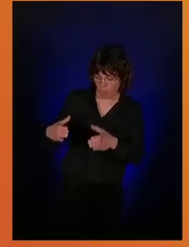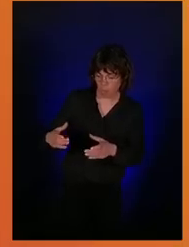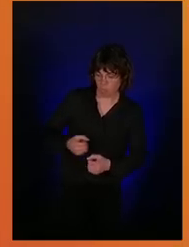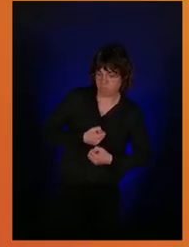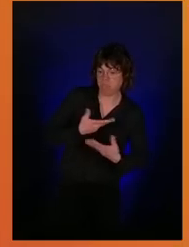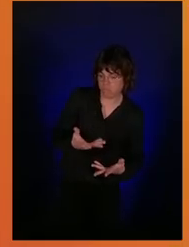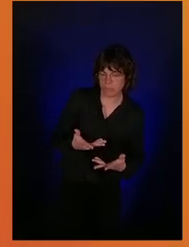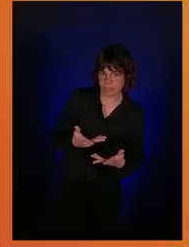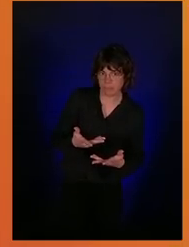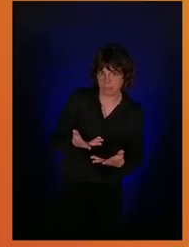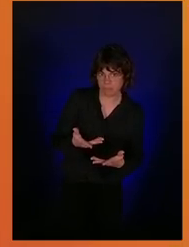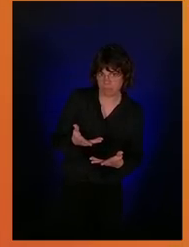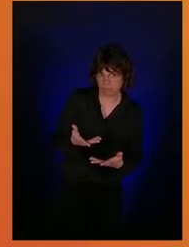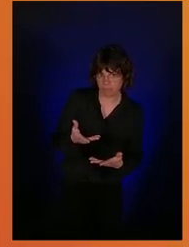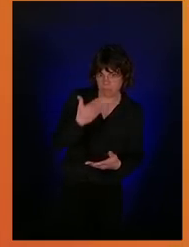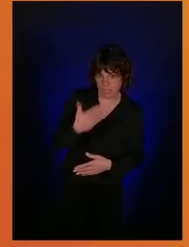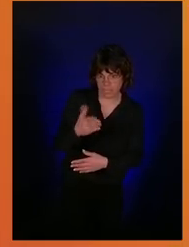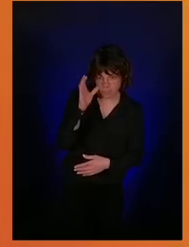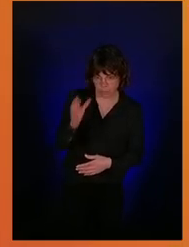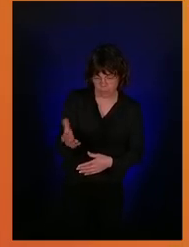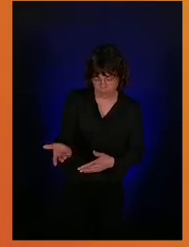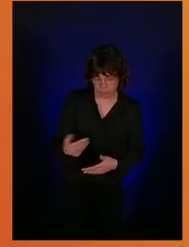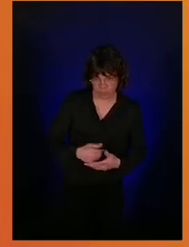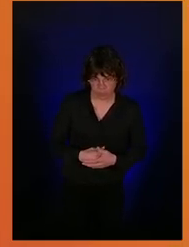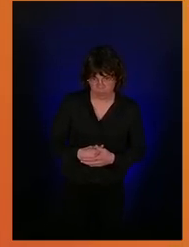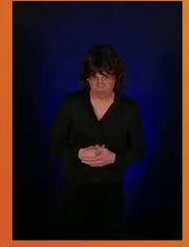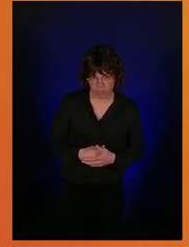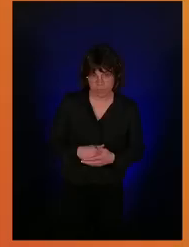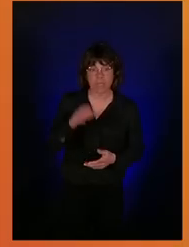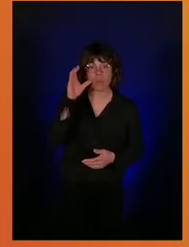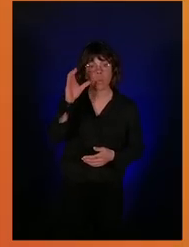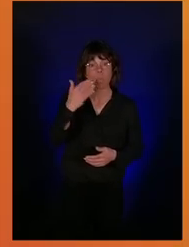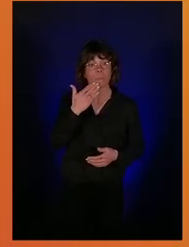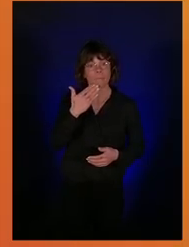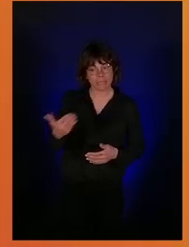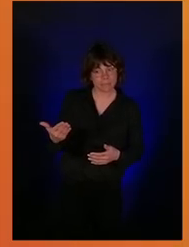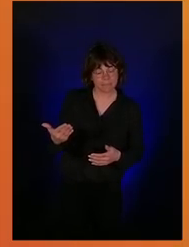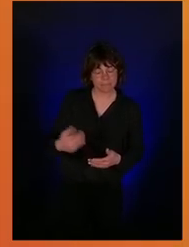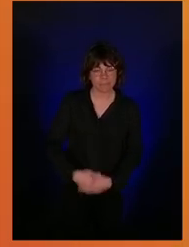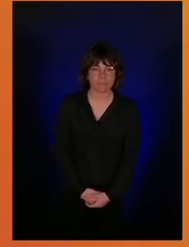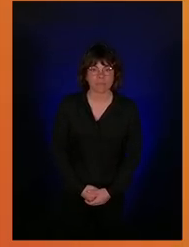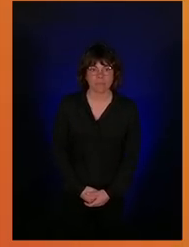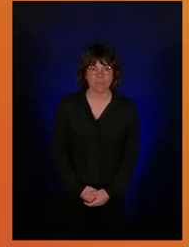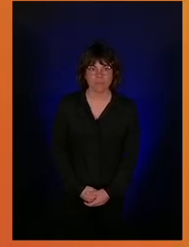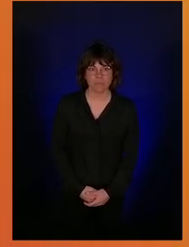été posées. Merci Catherine. On n'écoute pas Catherine s'il vous plaît.